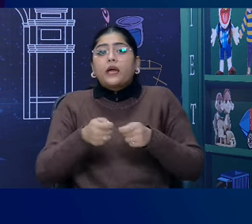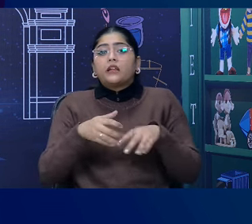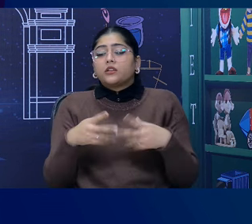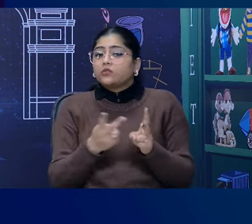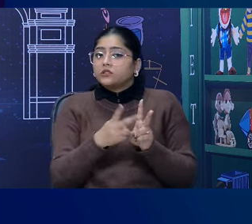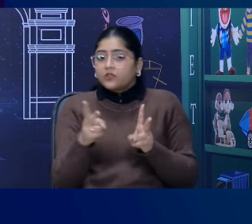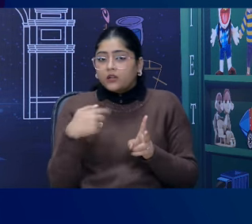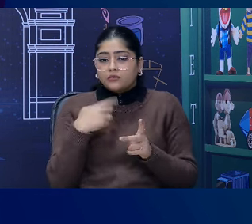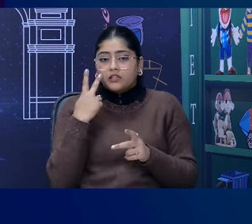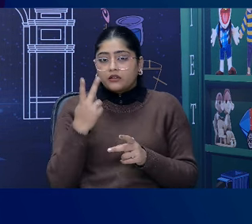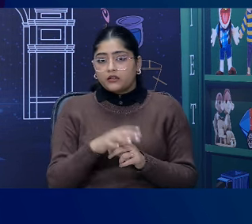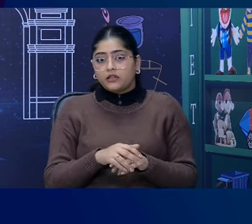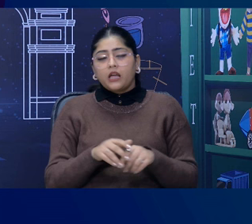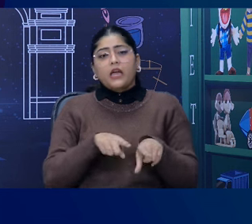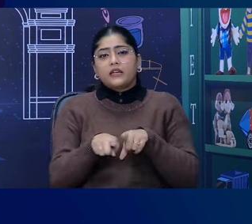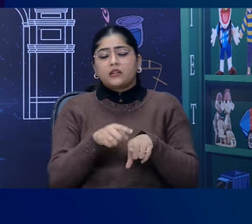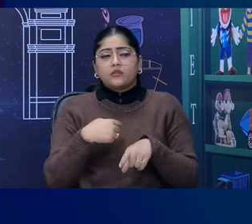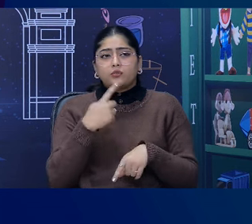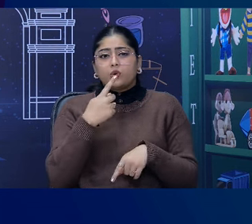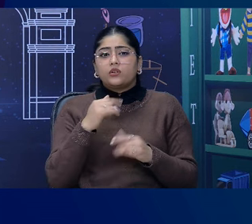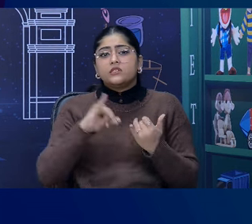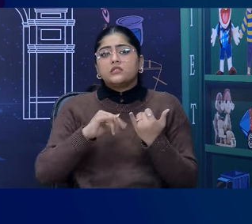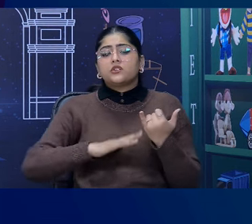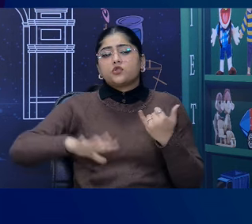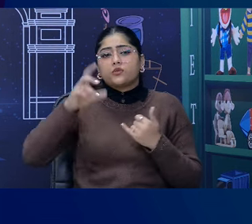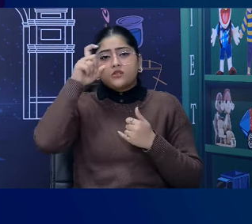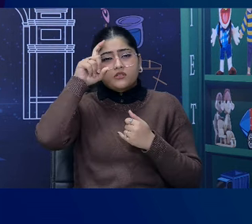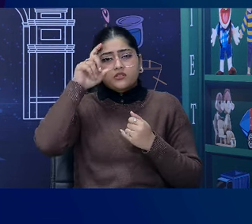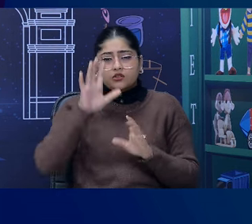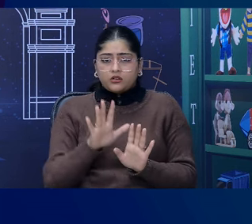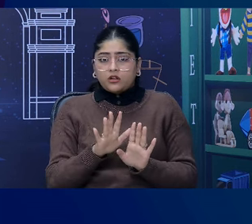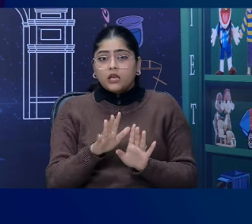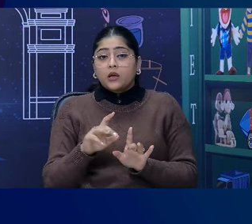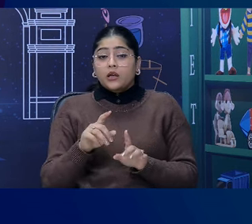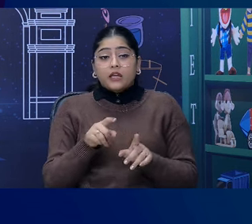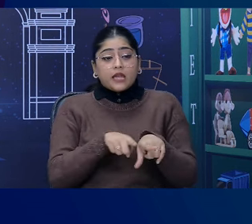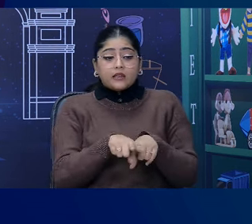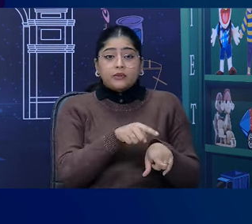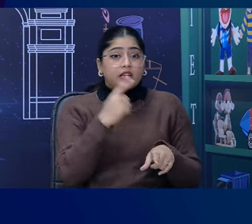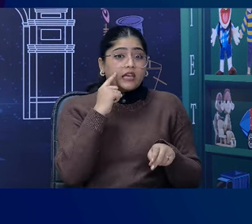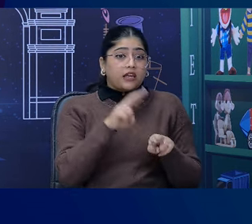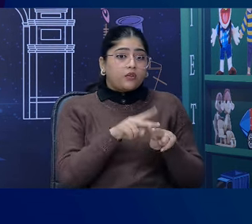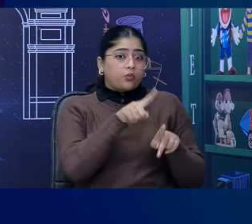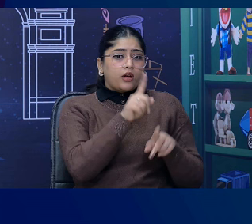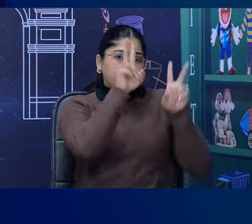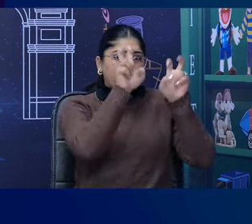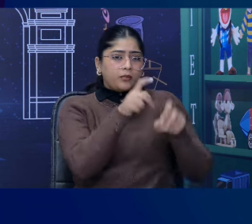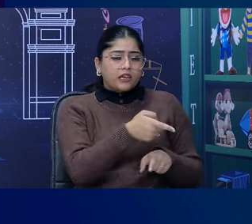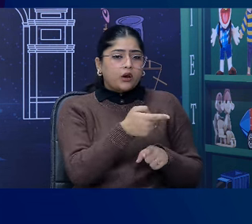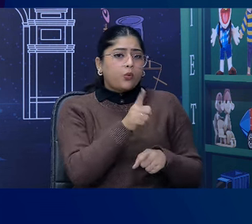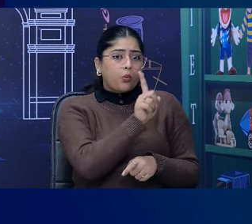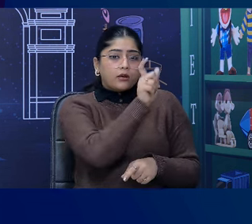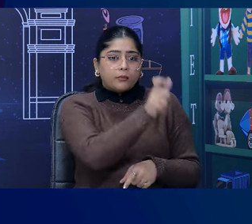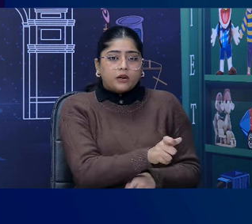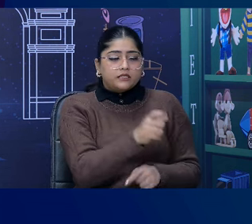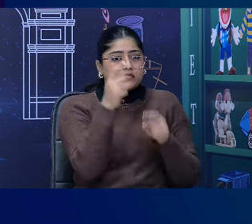रहे हैं स्ट्रेसफुल सिचुएशन है जरूरी नहीं है कि एक बच्चे के लिए वोह स्ट्रेसफुल है तो व दूसरे के लिए भी होगा एगजैक्टली ओके अब जब हम बात